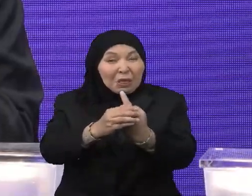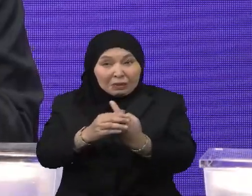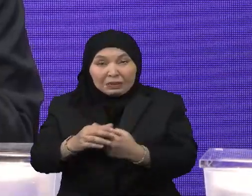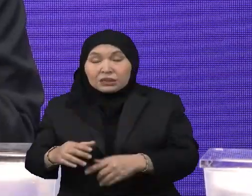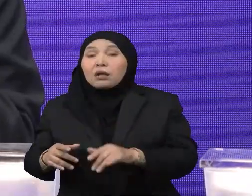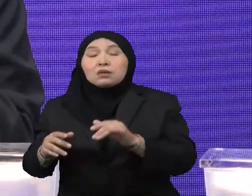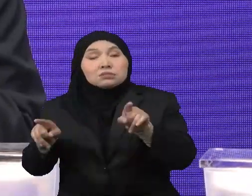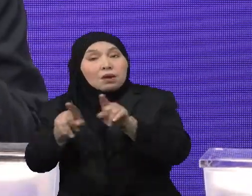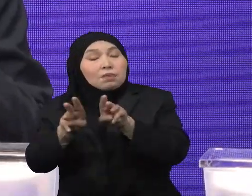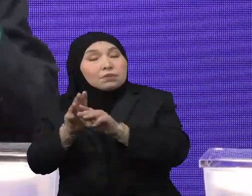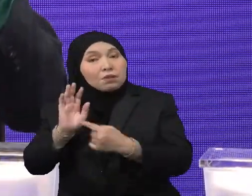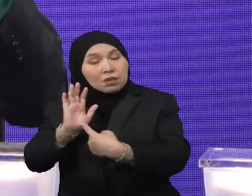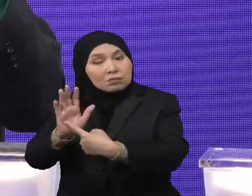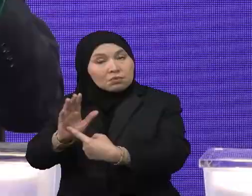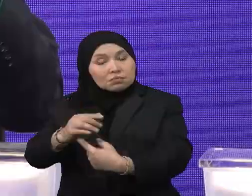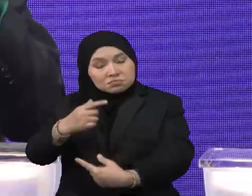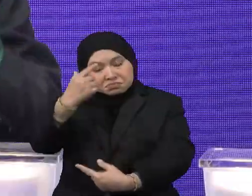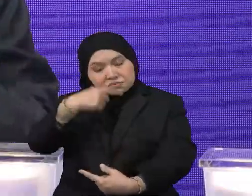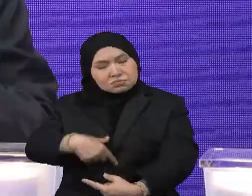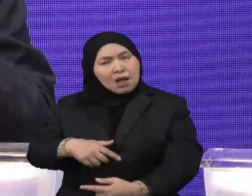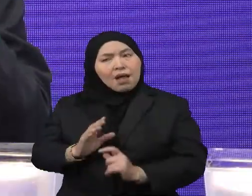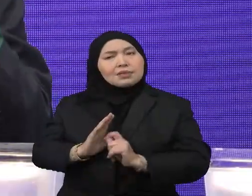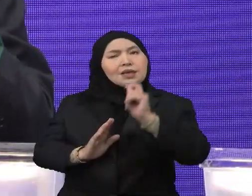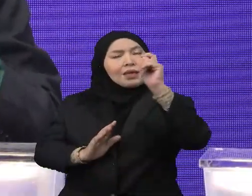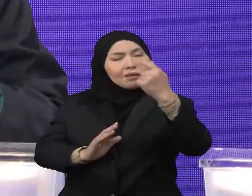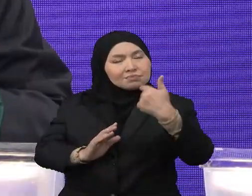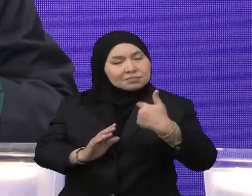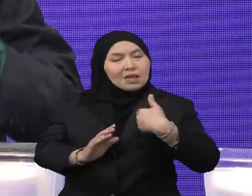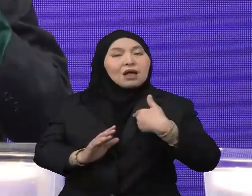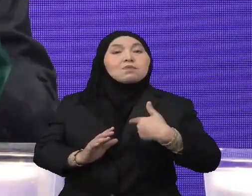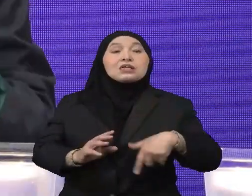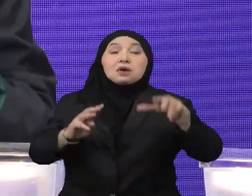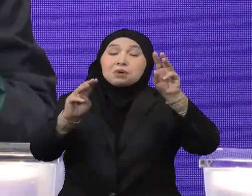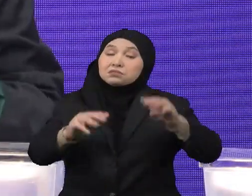dia seolah-olah yang menunjukkan bahwa dirinya tinggi seolah ya ta'ala